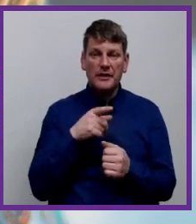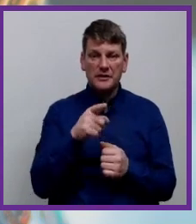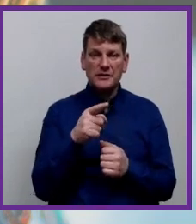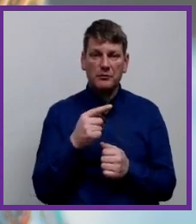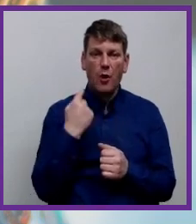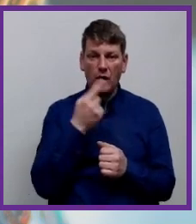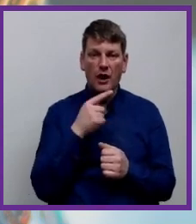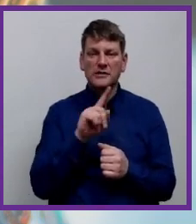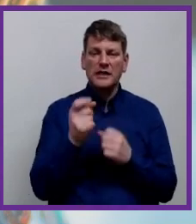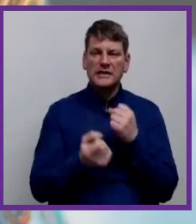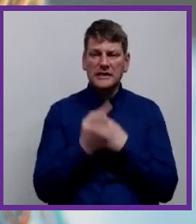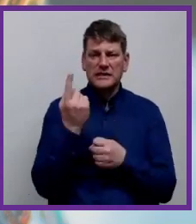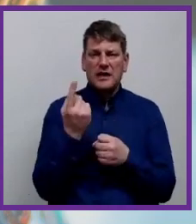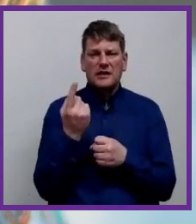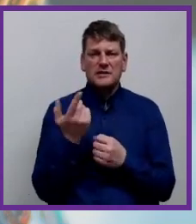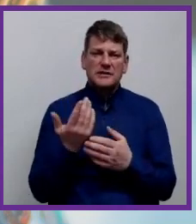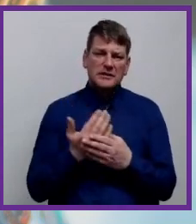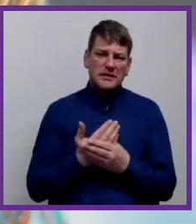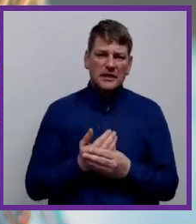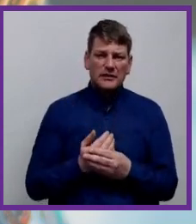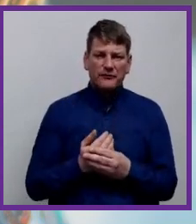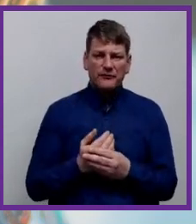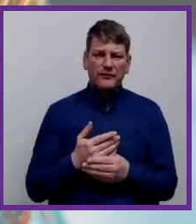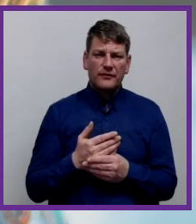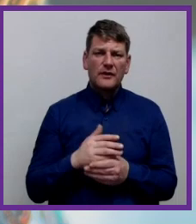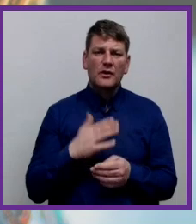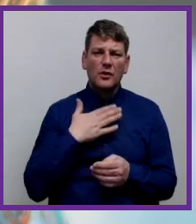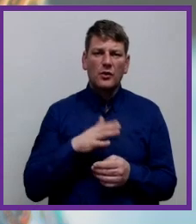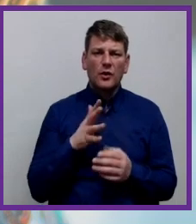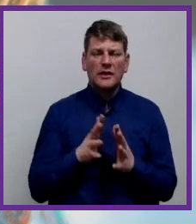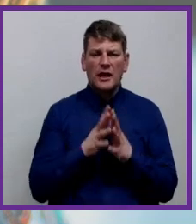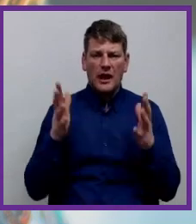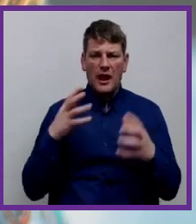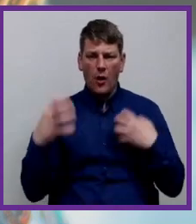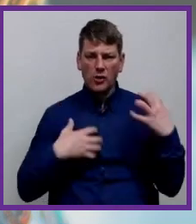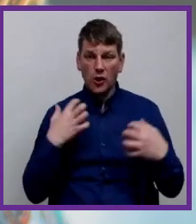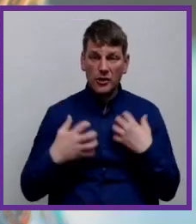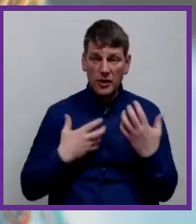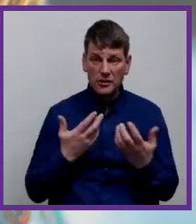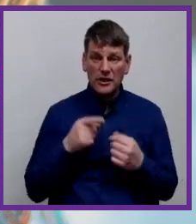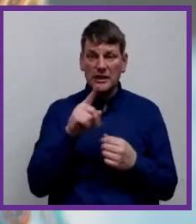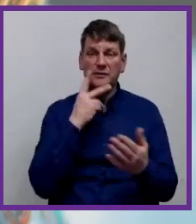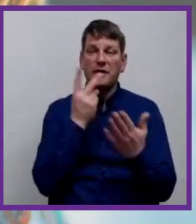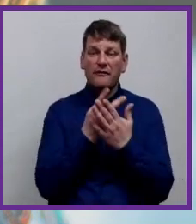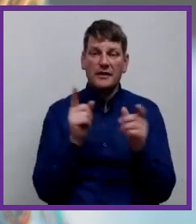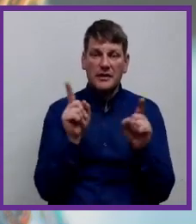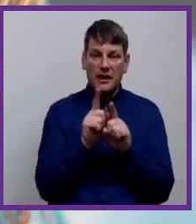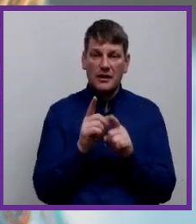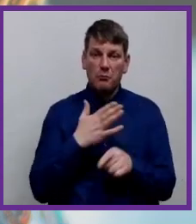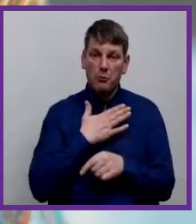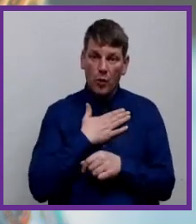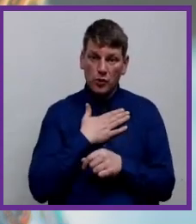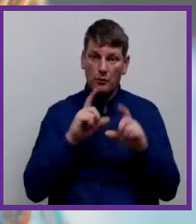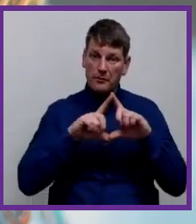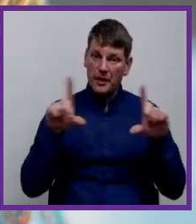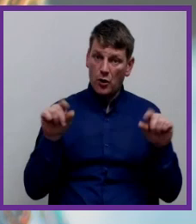tas izraisīja, nu, teiksim, tādu nu, diezgan lielā žiotāšu. Tas pievērs arī mūsu